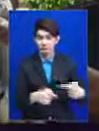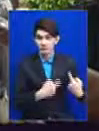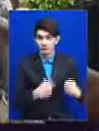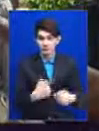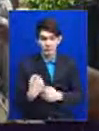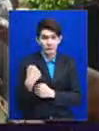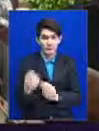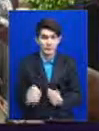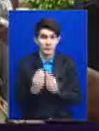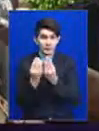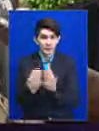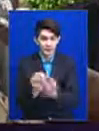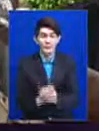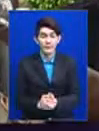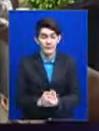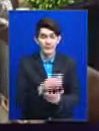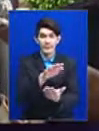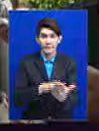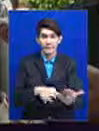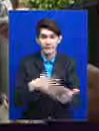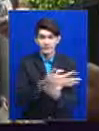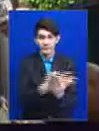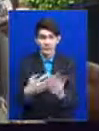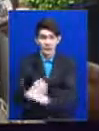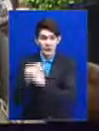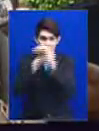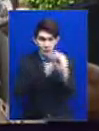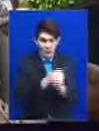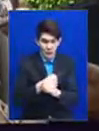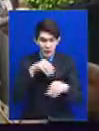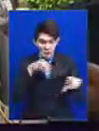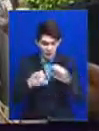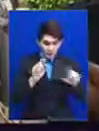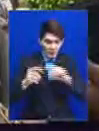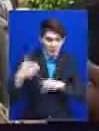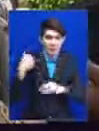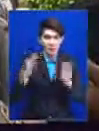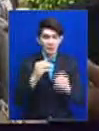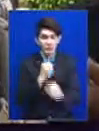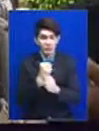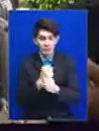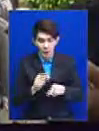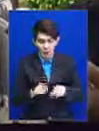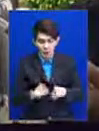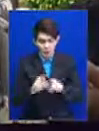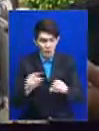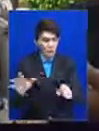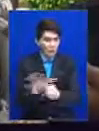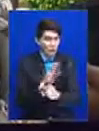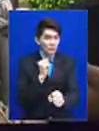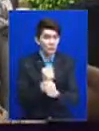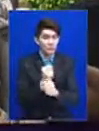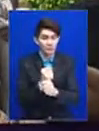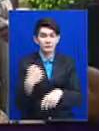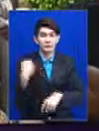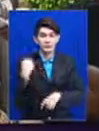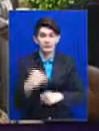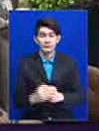ท่านมาตรการในการป้องปรามโดยเจ้าหน้าที่ก็ต้องทำกันควบคู่ไปด้วย